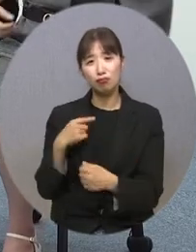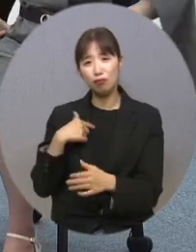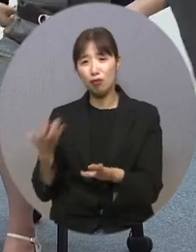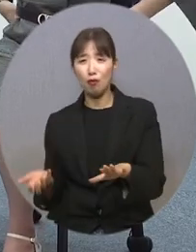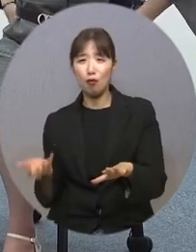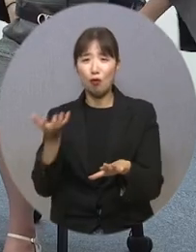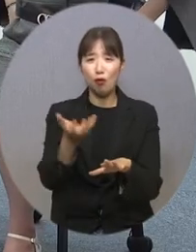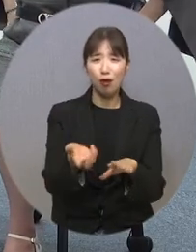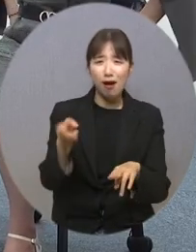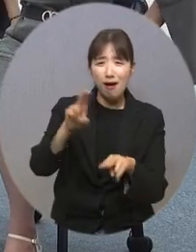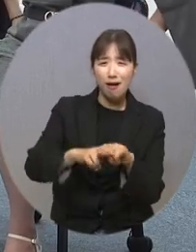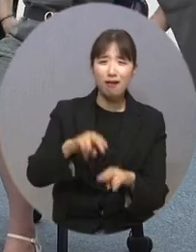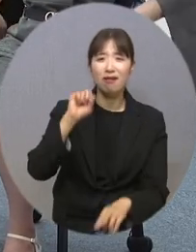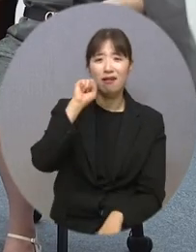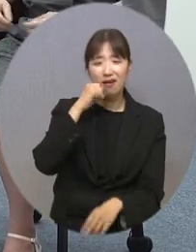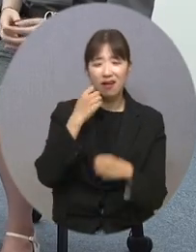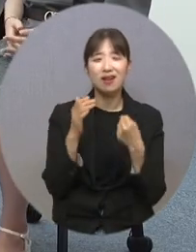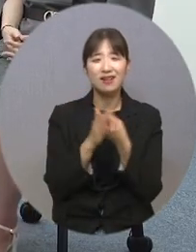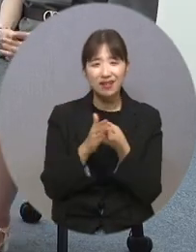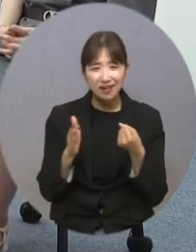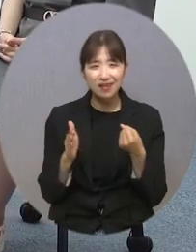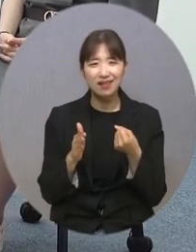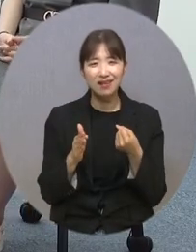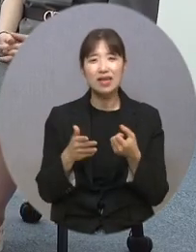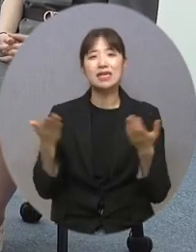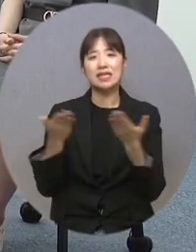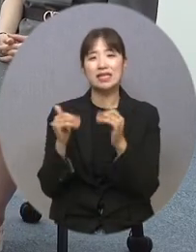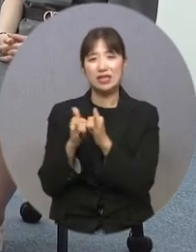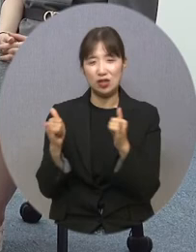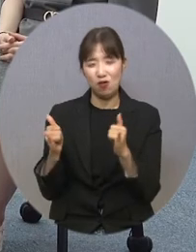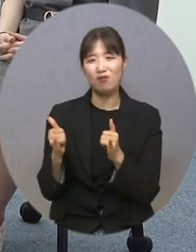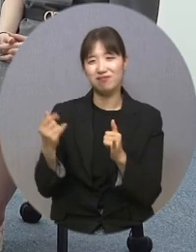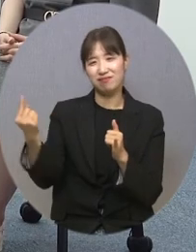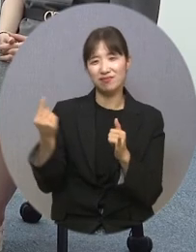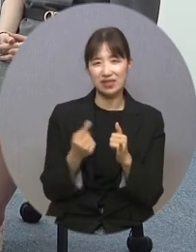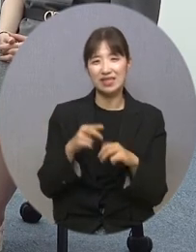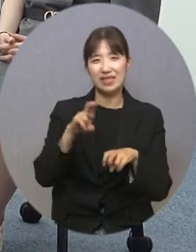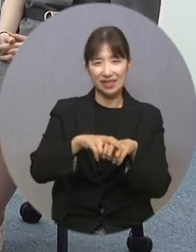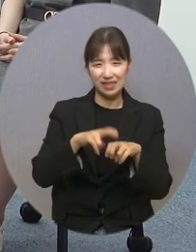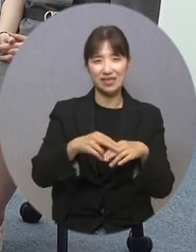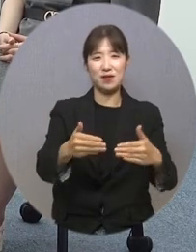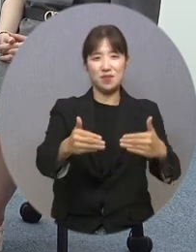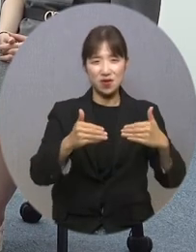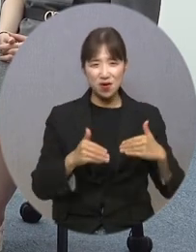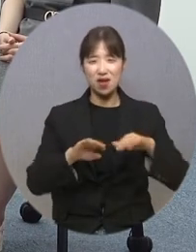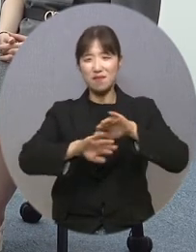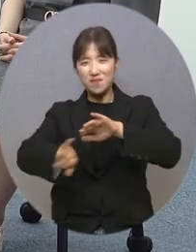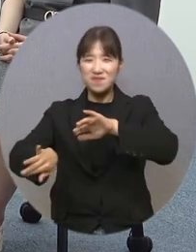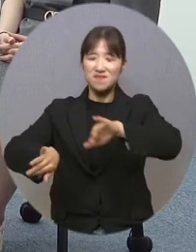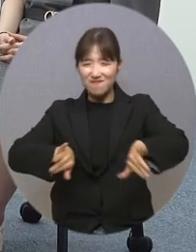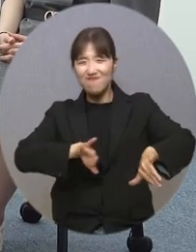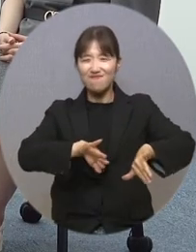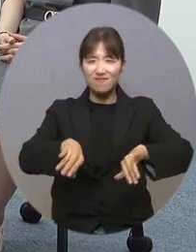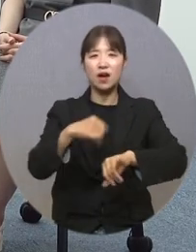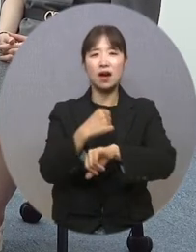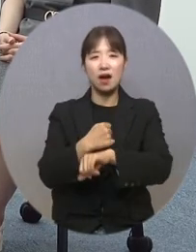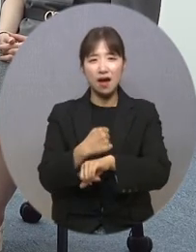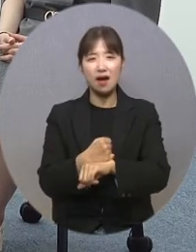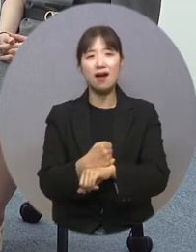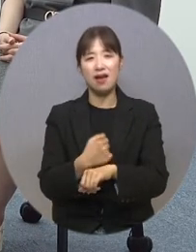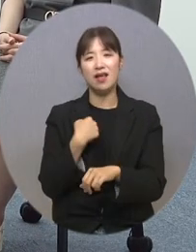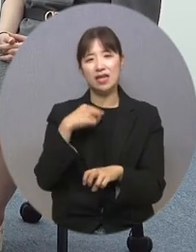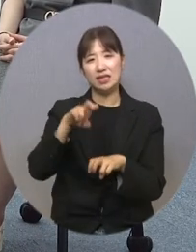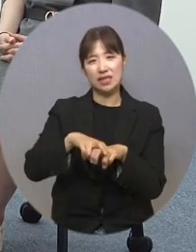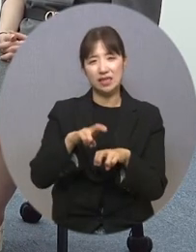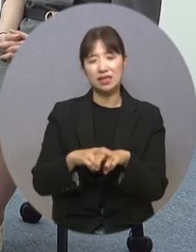앉을 수도 없고 이런 상황이다 보니까 직원분이 나오셔서 의자를 t 로 밀고 옆으로 밀고 하셔 가지고 1 체어